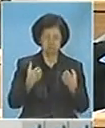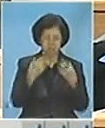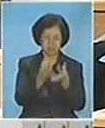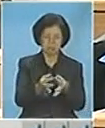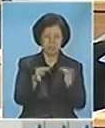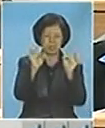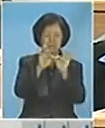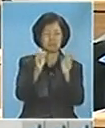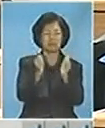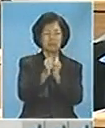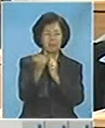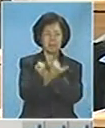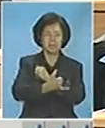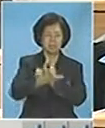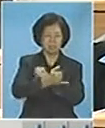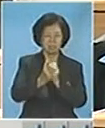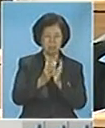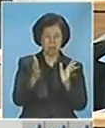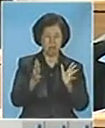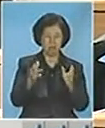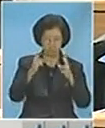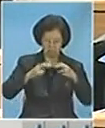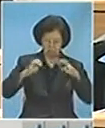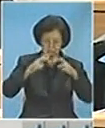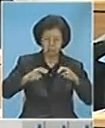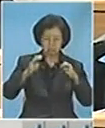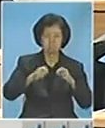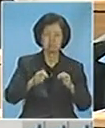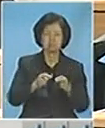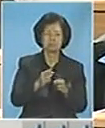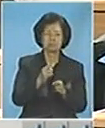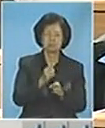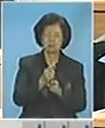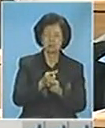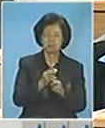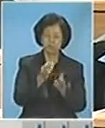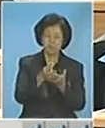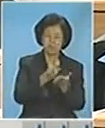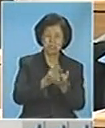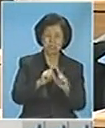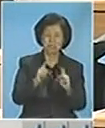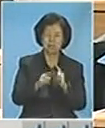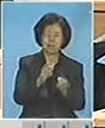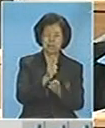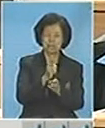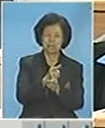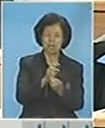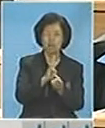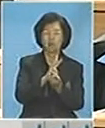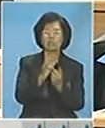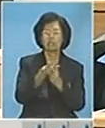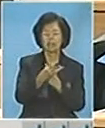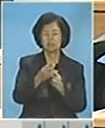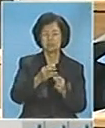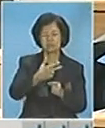คัญต่อประเทศชาติในด้านการค้นคว้าวิจัยและบำรุงสรรพวิชาเพื่อรักษาวัฒนธรรมด้านภาษาไทย